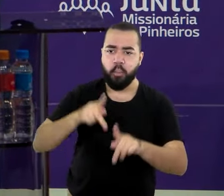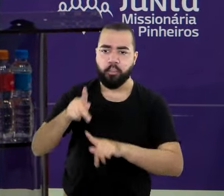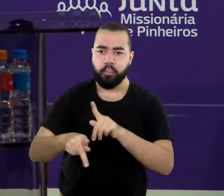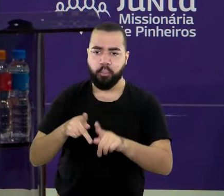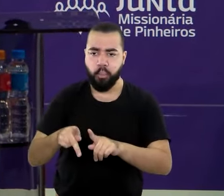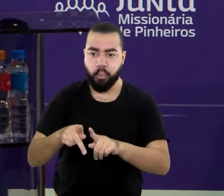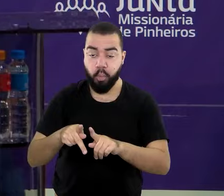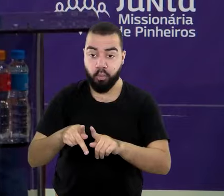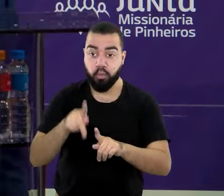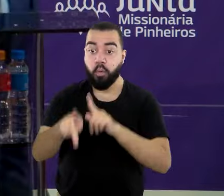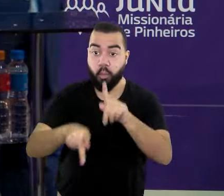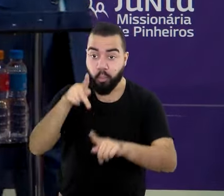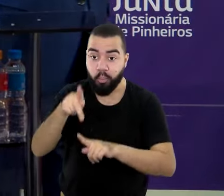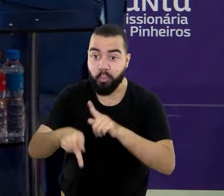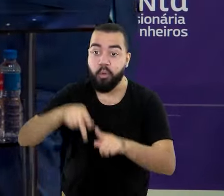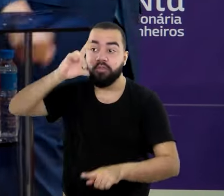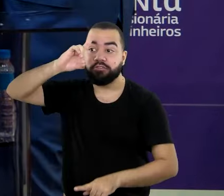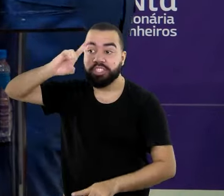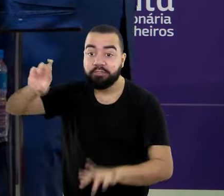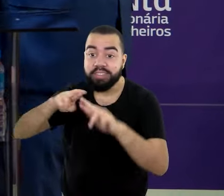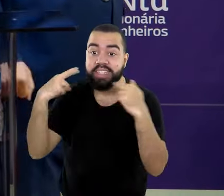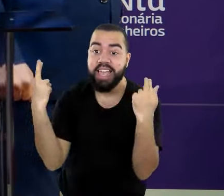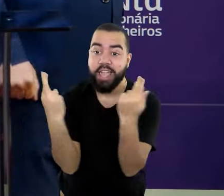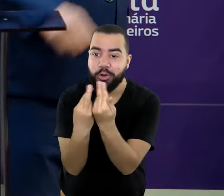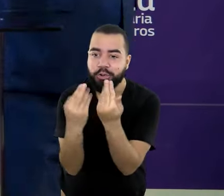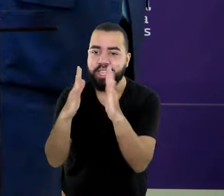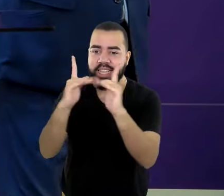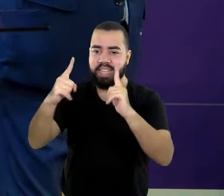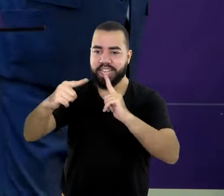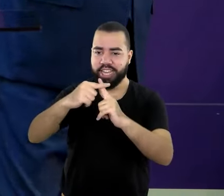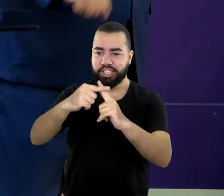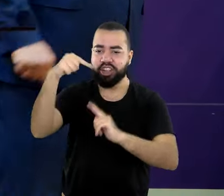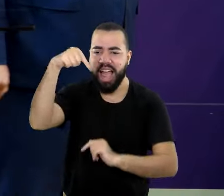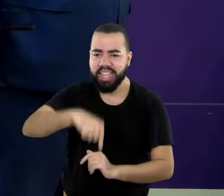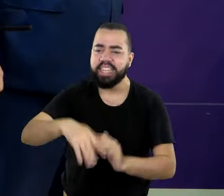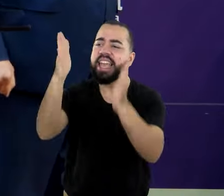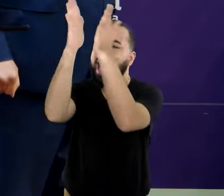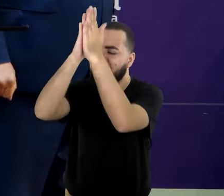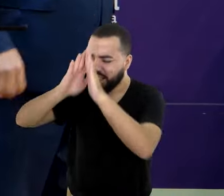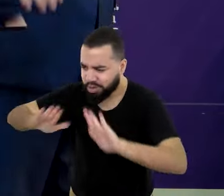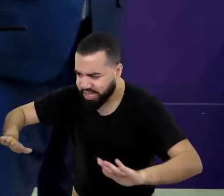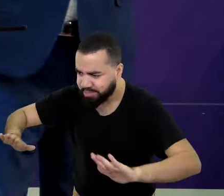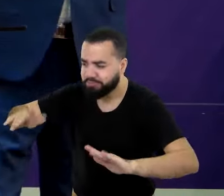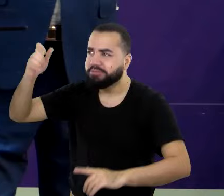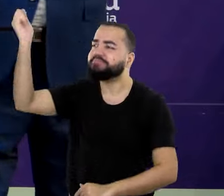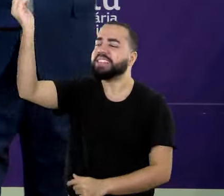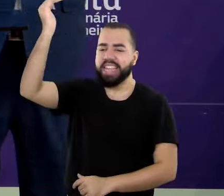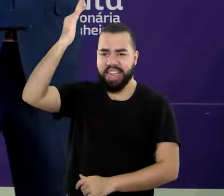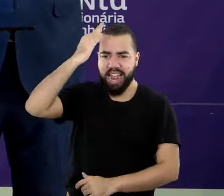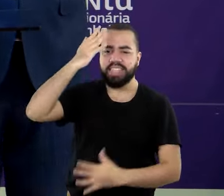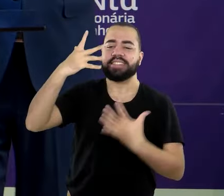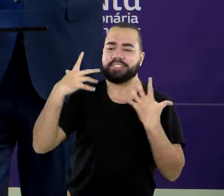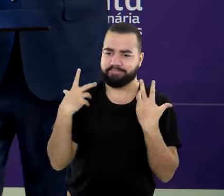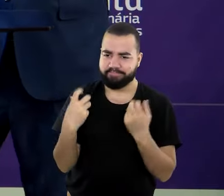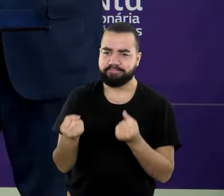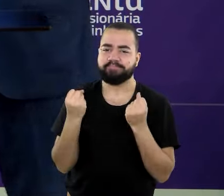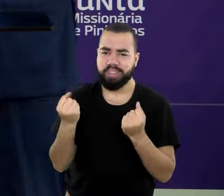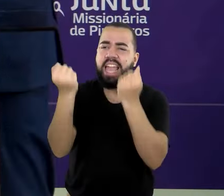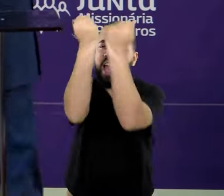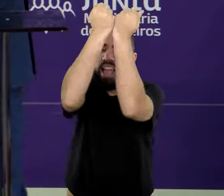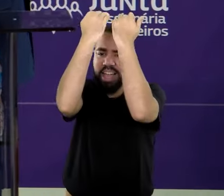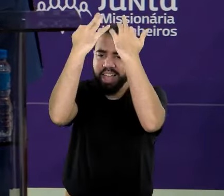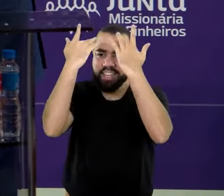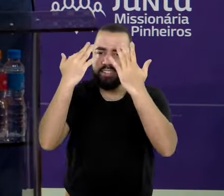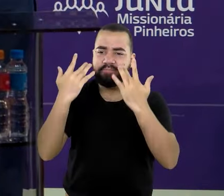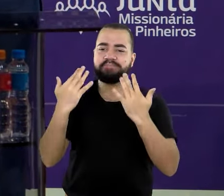se reúne. 와서 예배를 드리고 e aqui nós adoramos, somos agraciados, 축복을 받고 somos